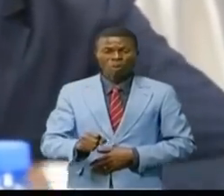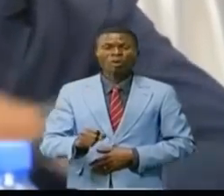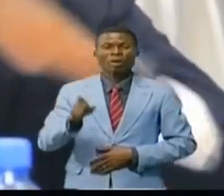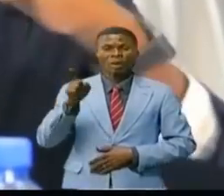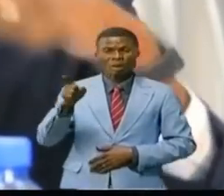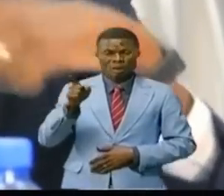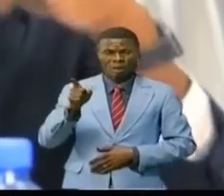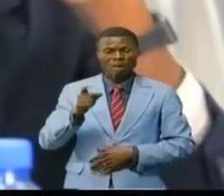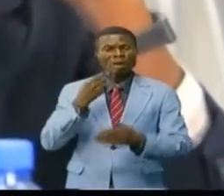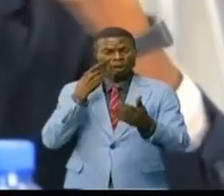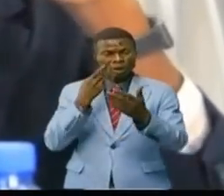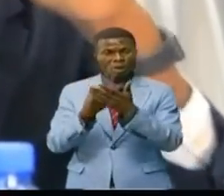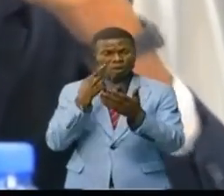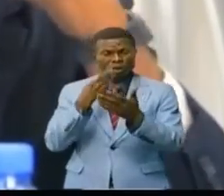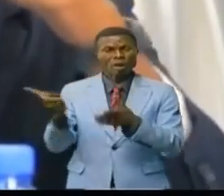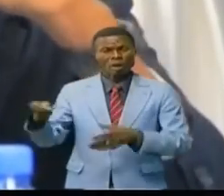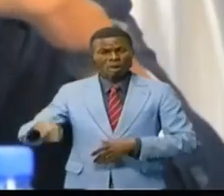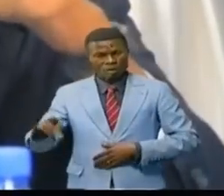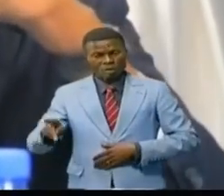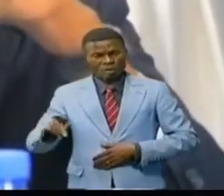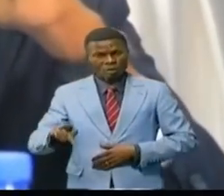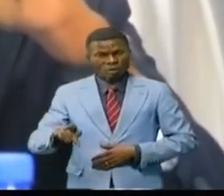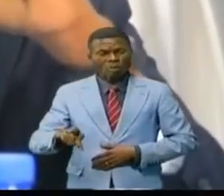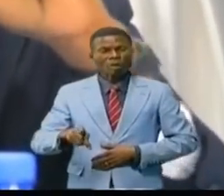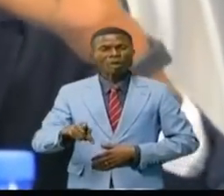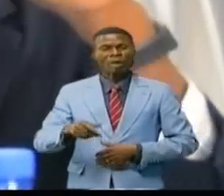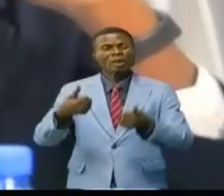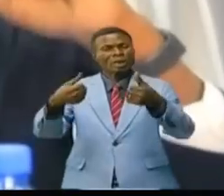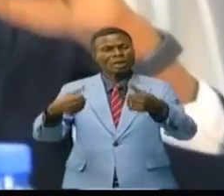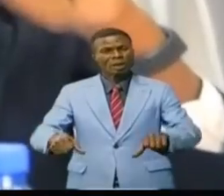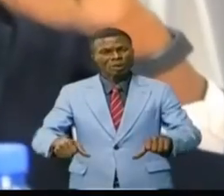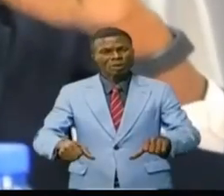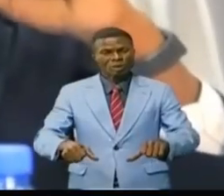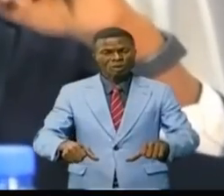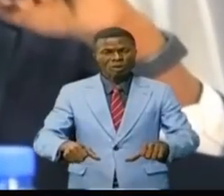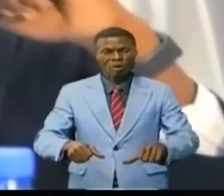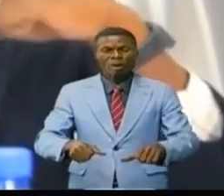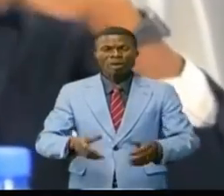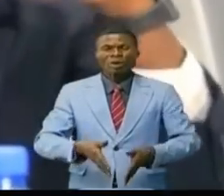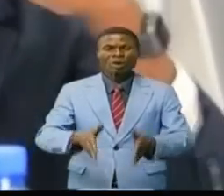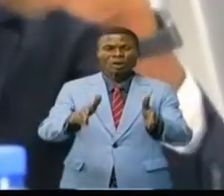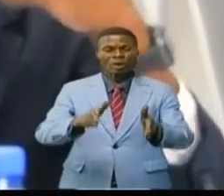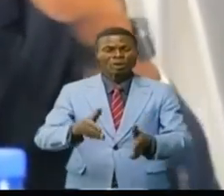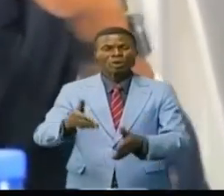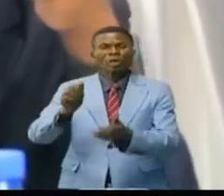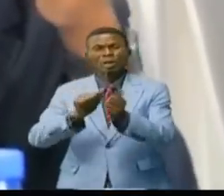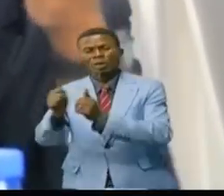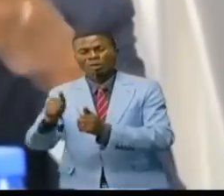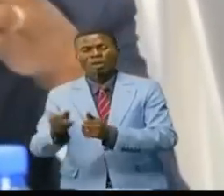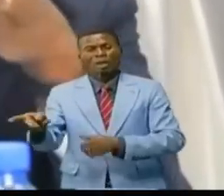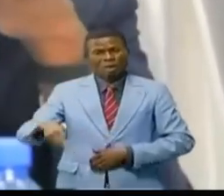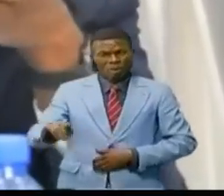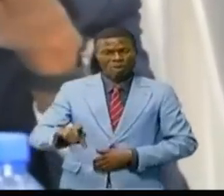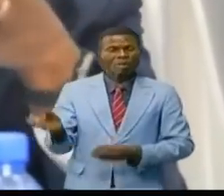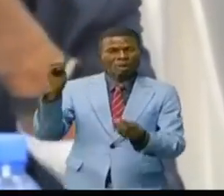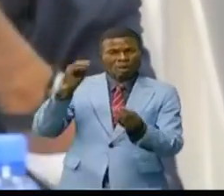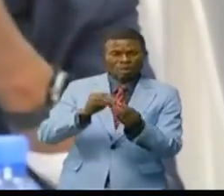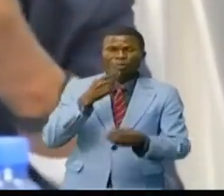a fait remarquer que la province ne doit pas toujours rester un simple couloir de transit. La province, a-t-il